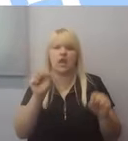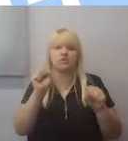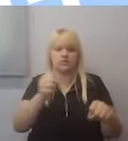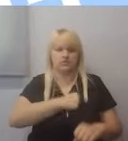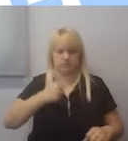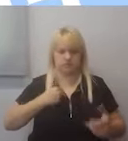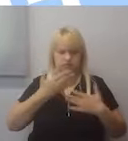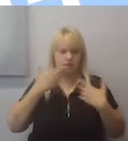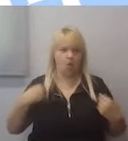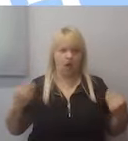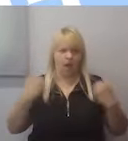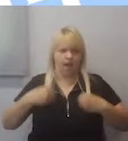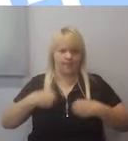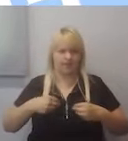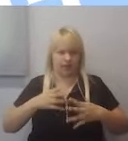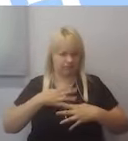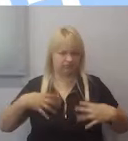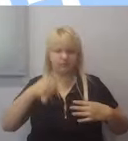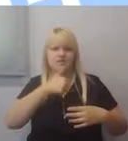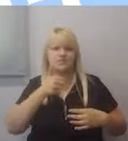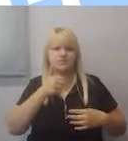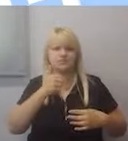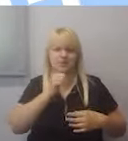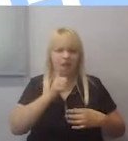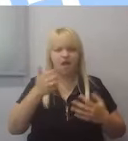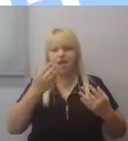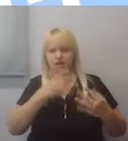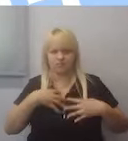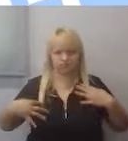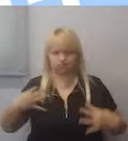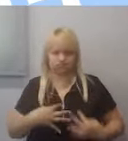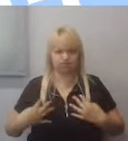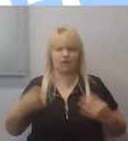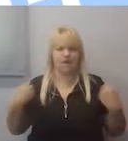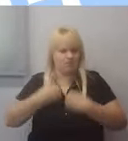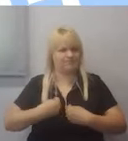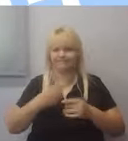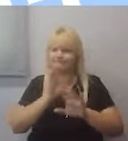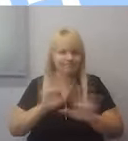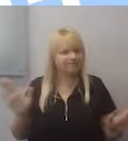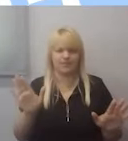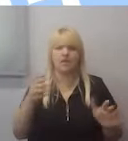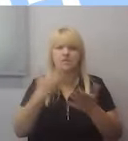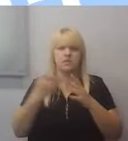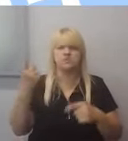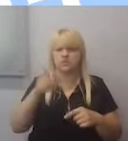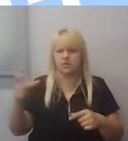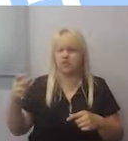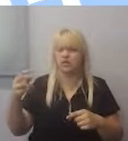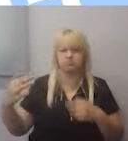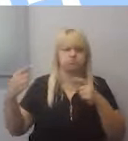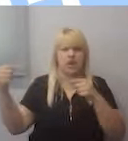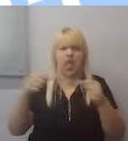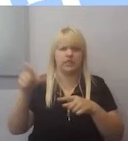jo gan savējie gan gan gan pretinieks varētu jūs uztvert par par par leģitīmu mērķi zinām veida bet arī otrs jā